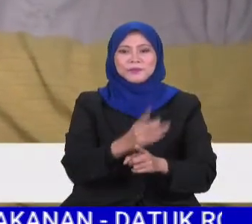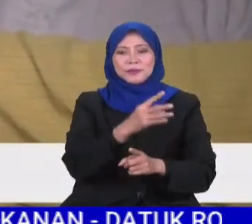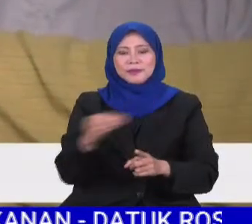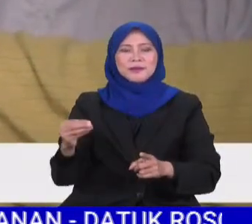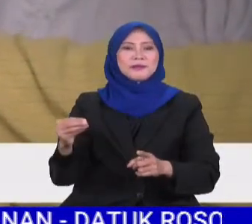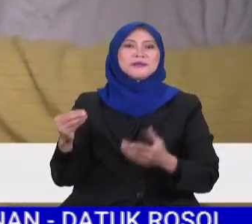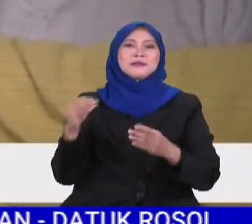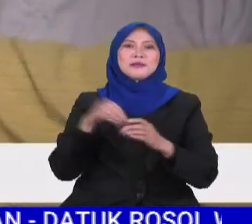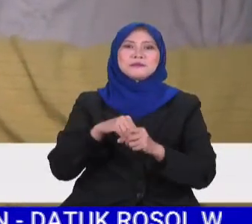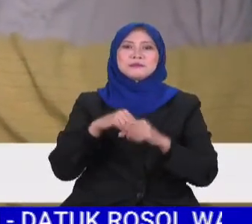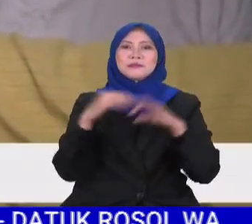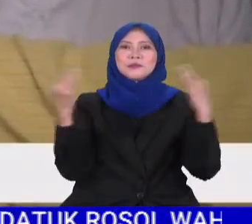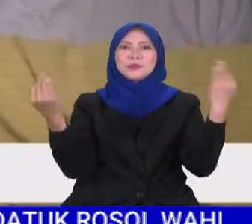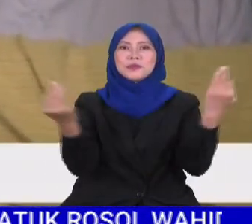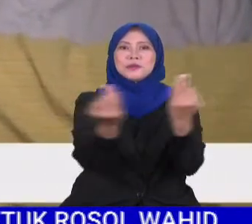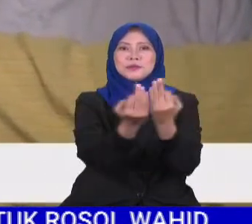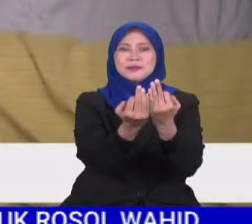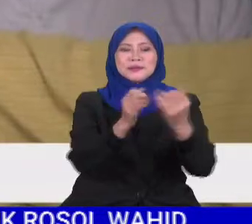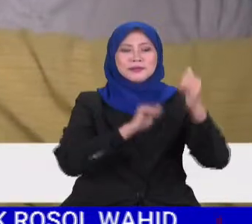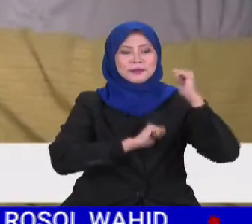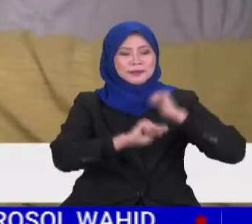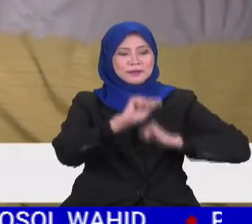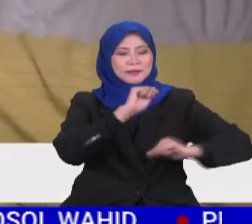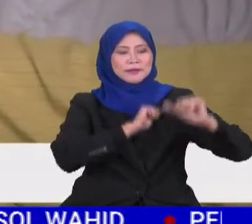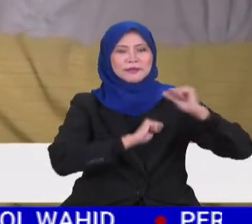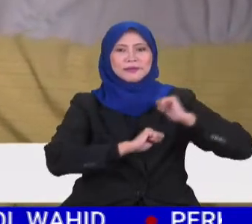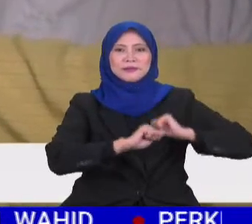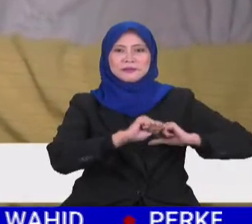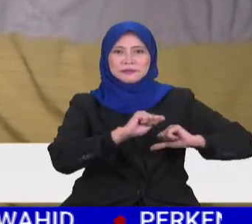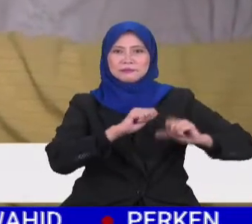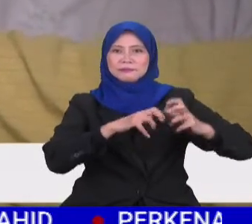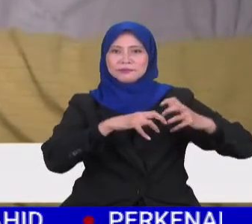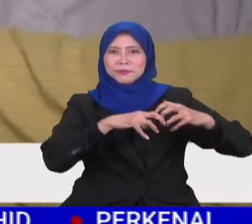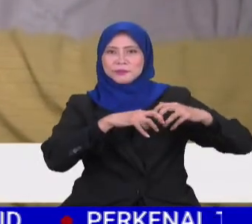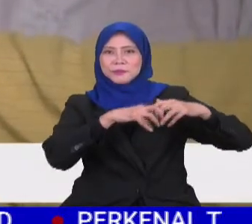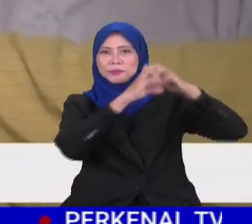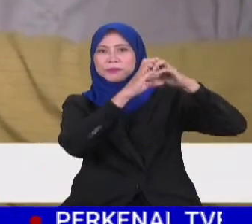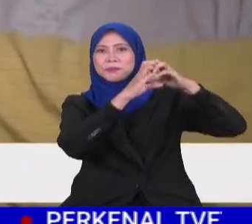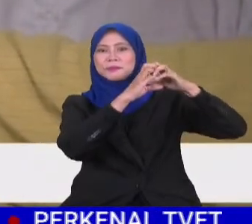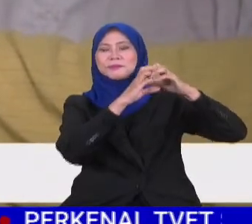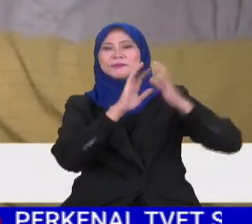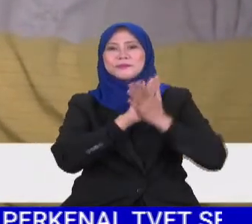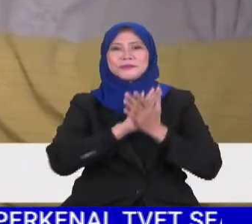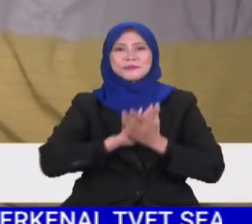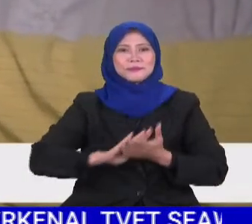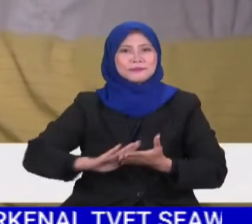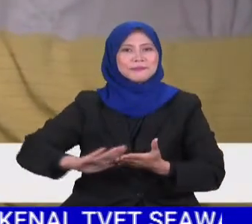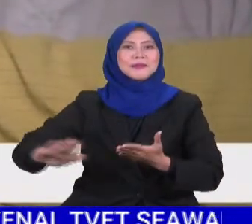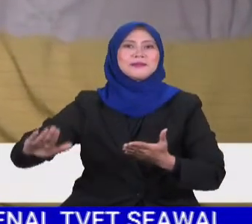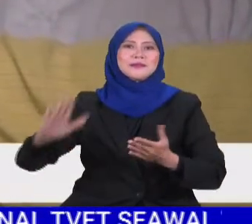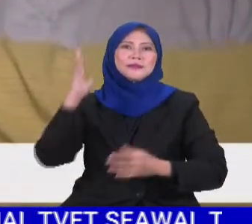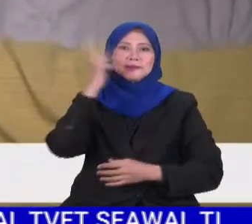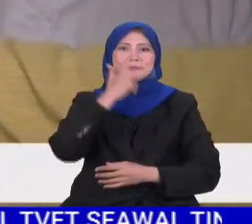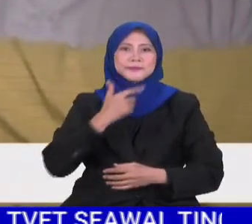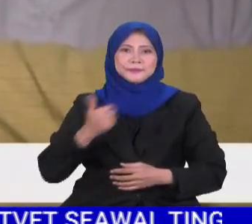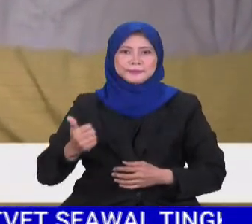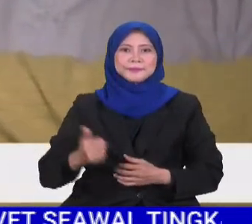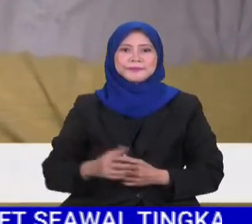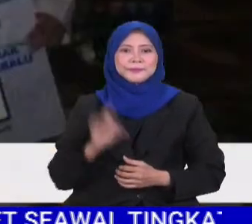ditegakkan di dalam keluarga dan akhlak yang dibangunkan dengan harmoni dan indah